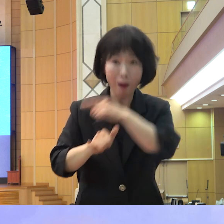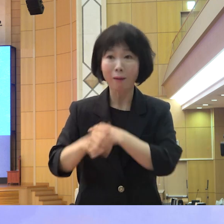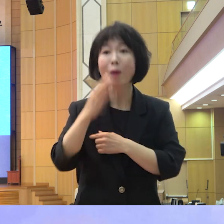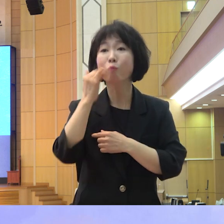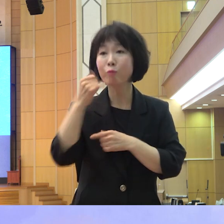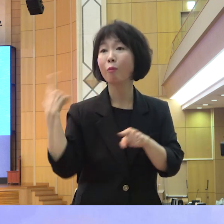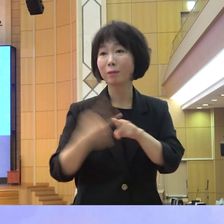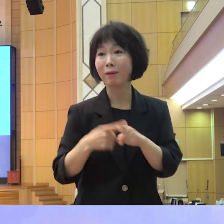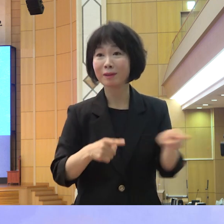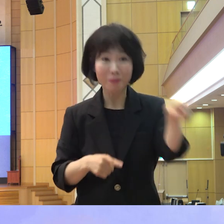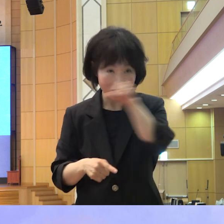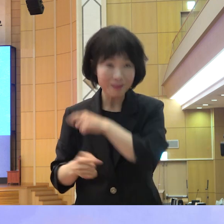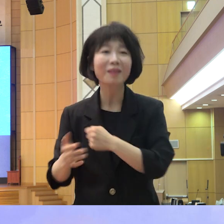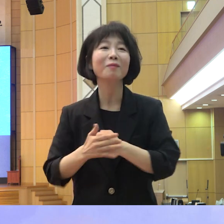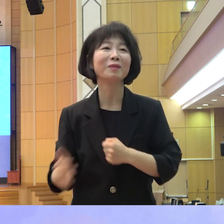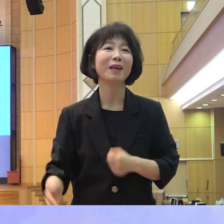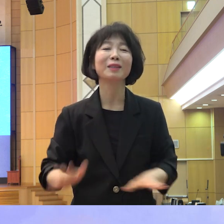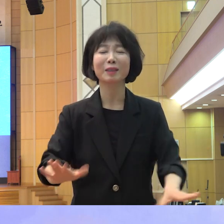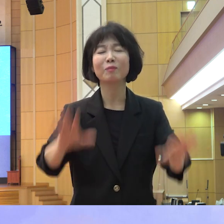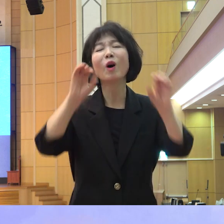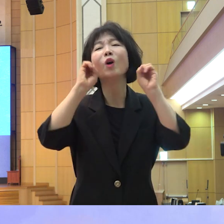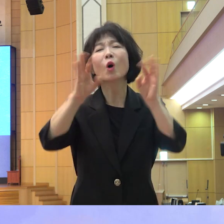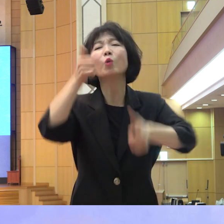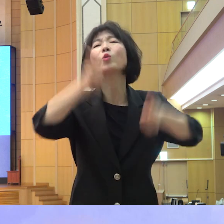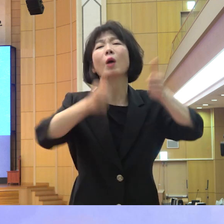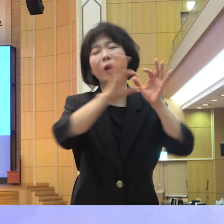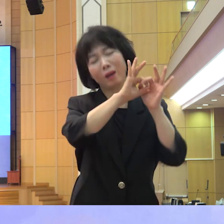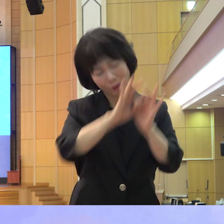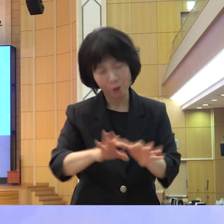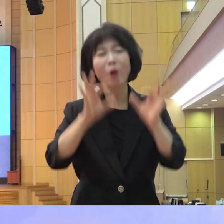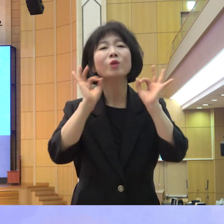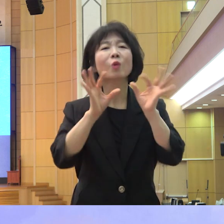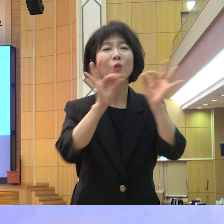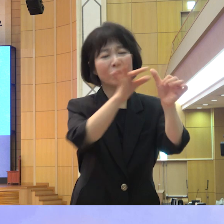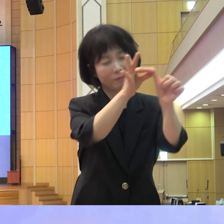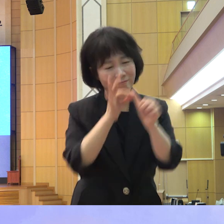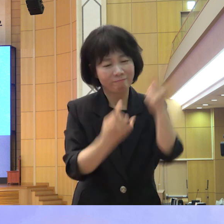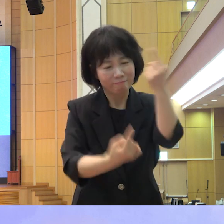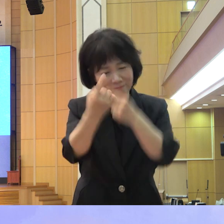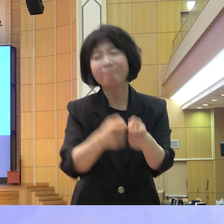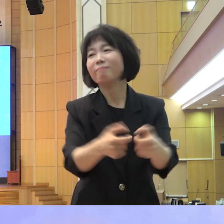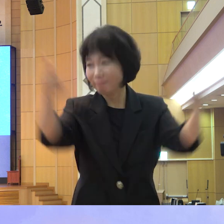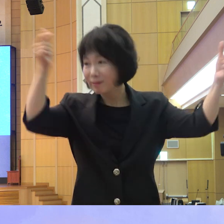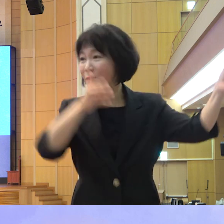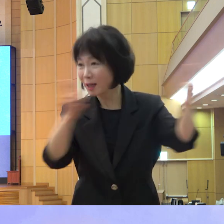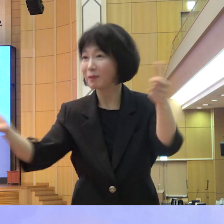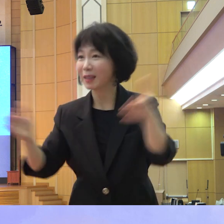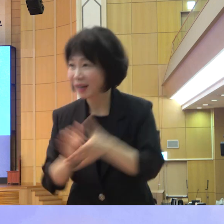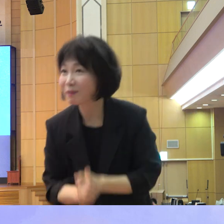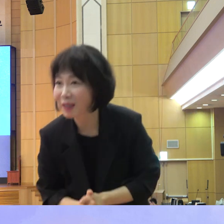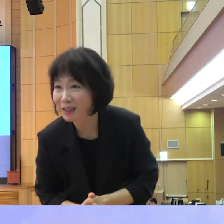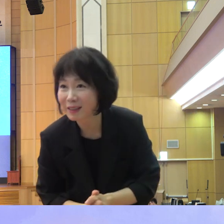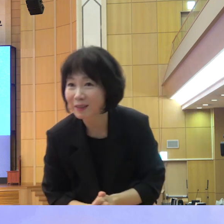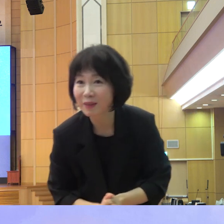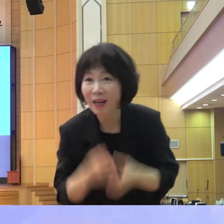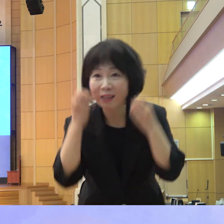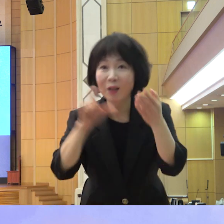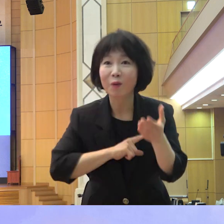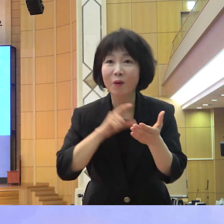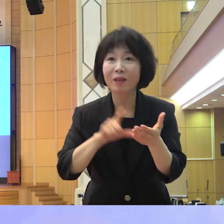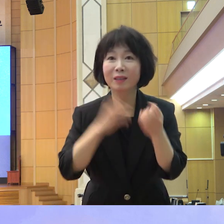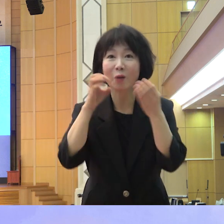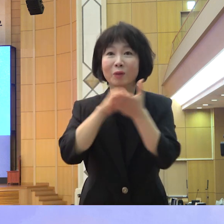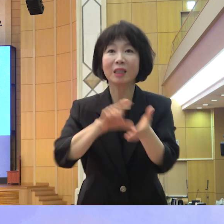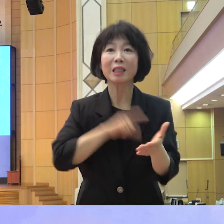계속되고 있습니다. 3부 예배 후에 개종 영상 예배 있고요. 초급, 중급 교육 있습니다. 새로 나오신 분들 2층 새가족